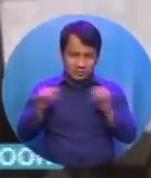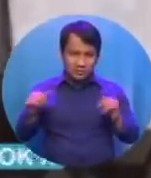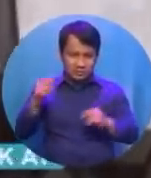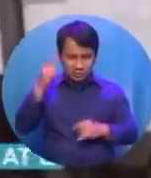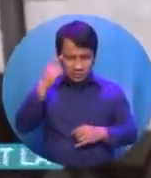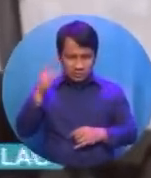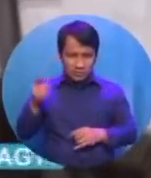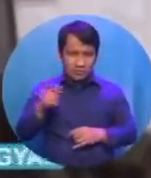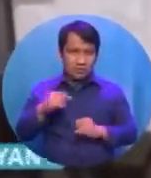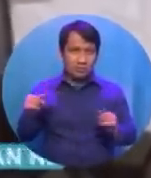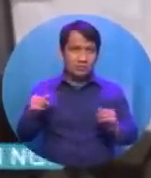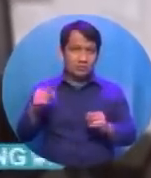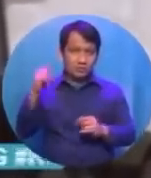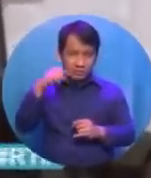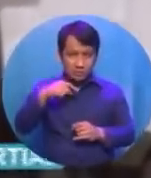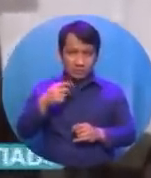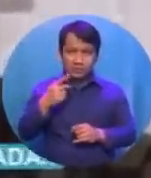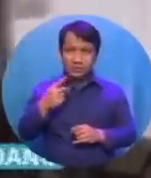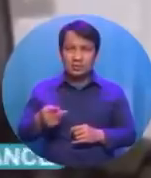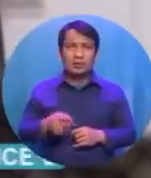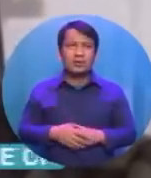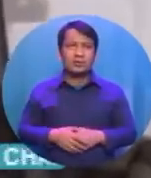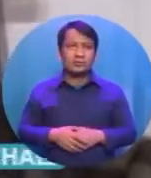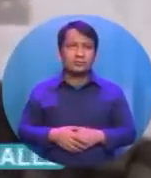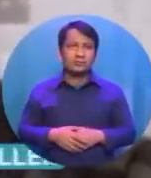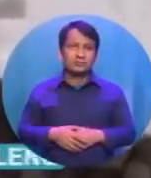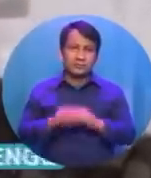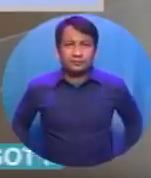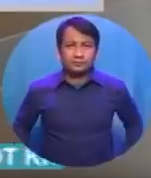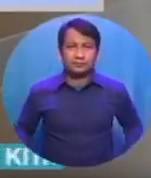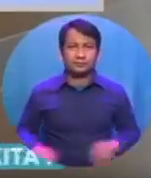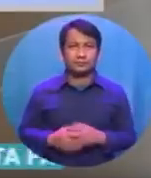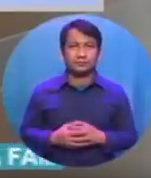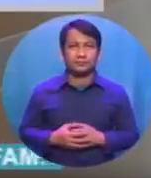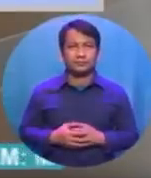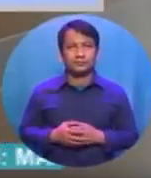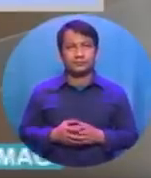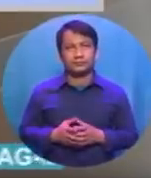Siya, magkapatid naman sila eh. Okay, sige. Ito na.